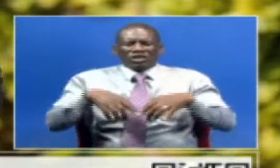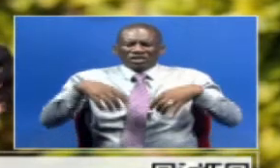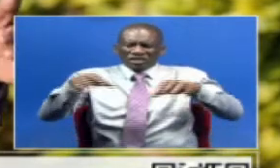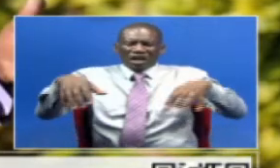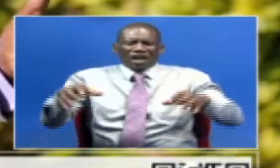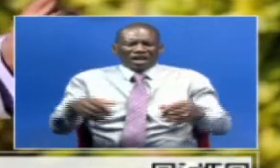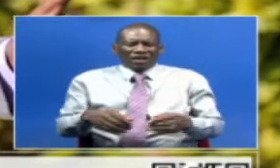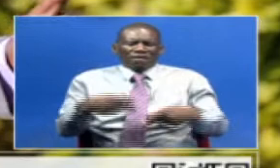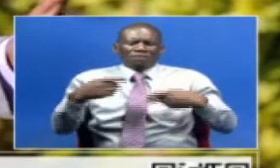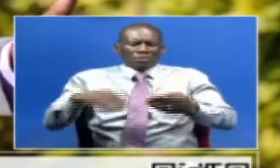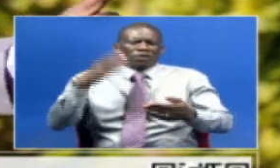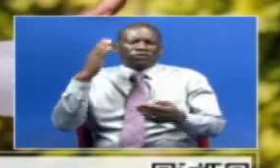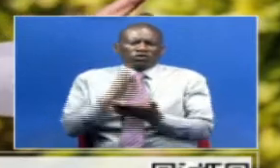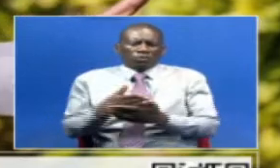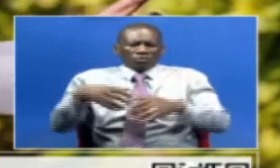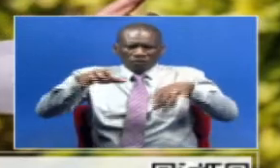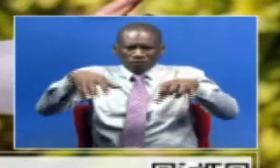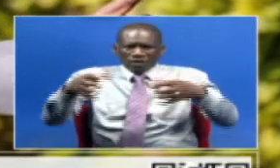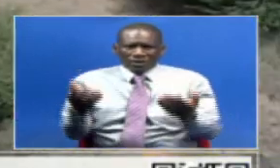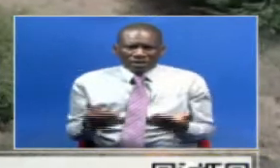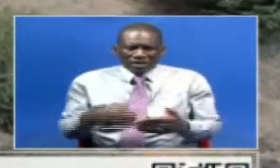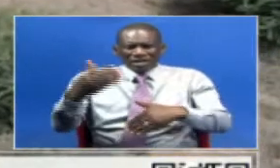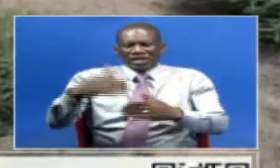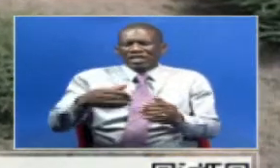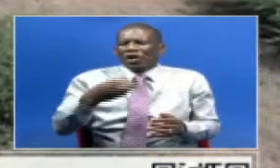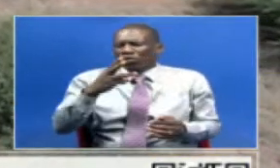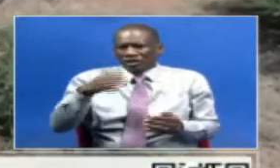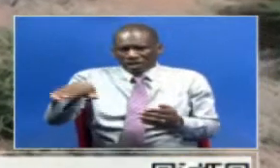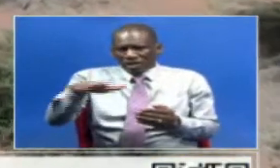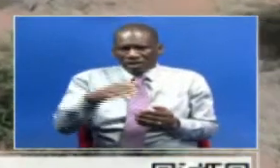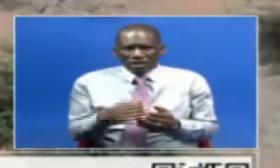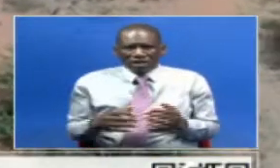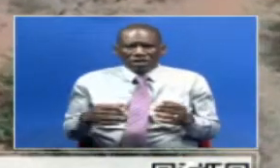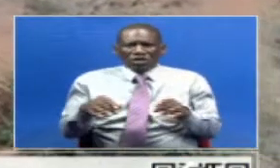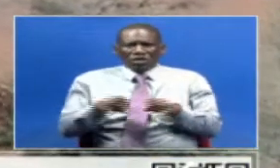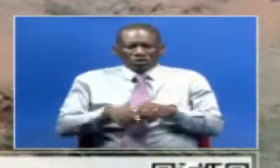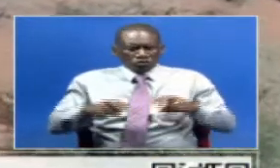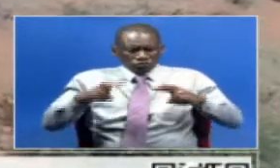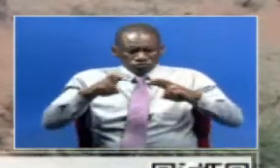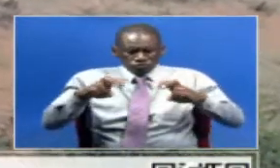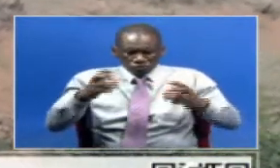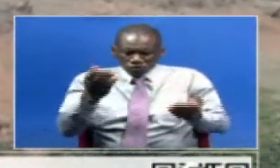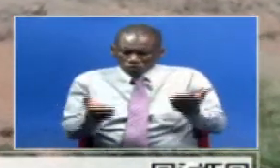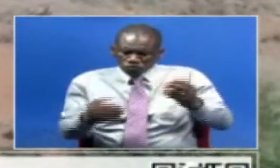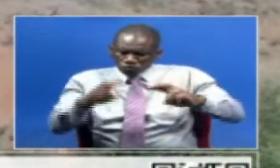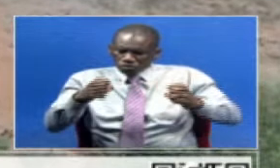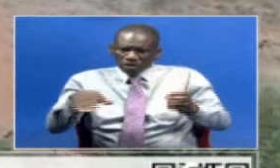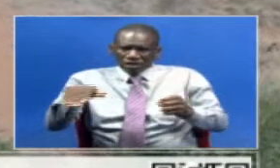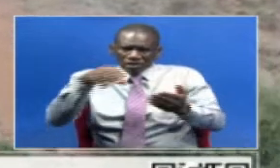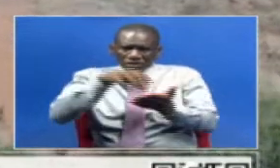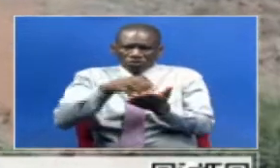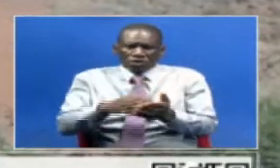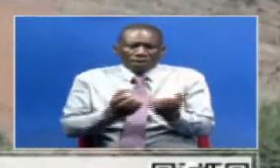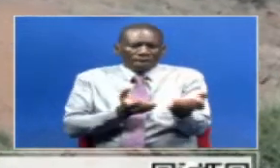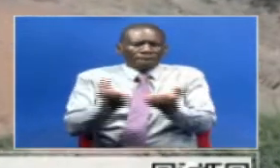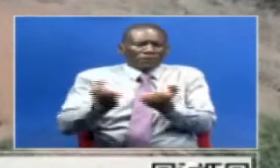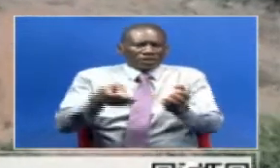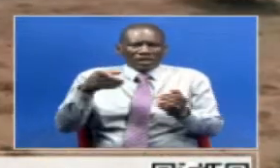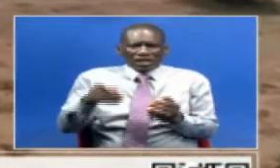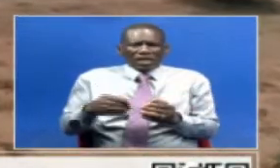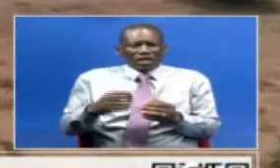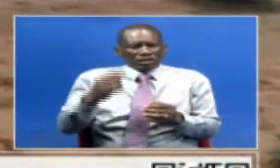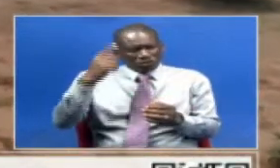kulimwa wa chemichemi ya maji. Tukazidi kudadisi hali. Biashara iliyovuma hapa ni ya kuchoma